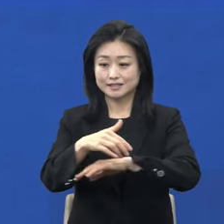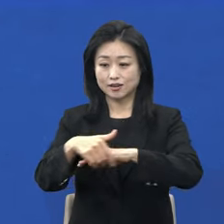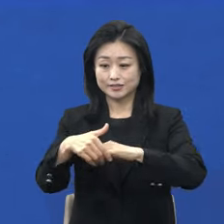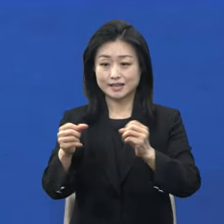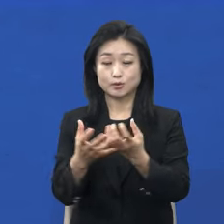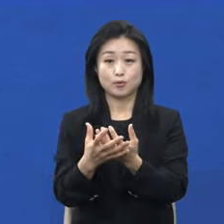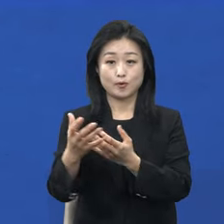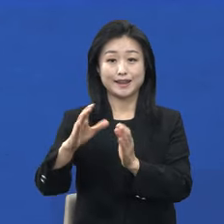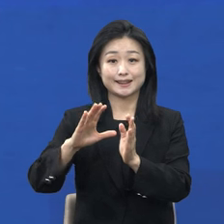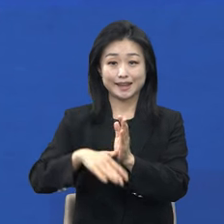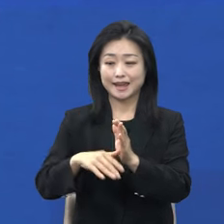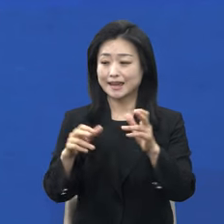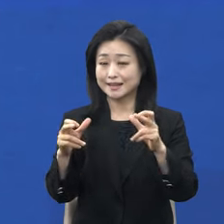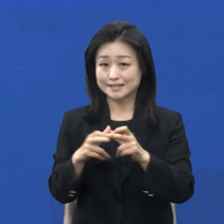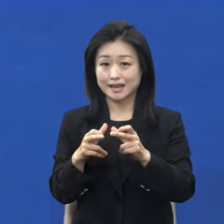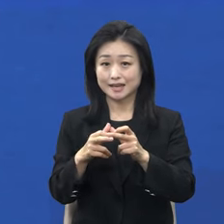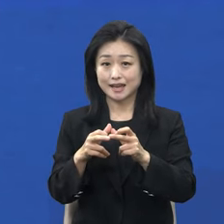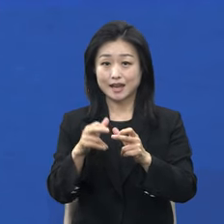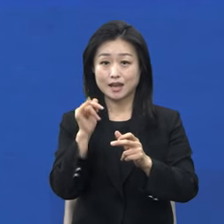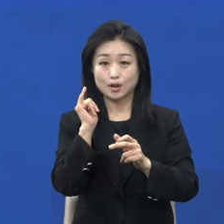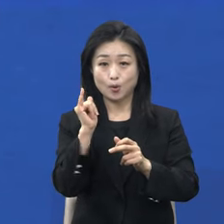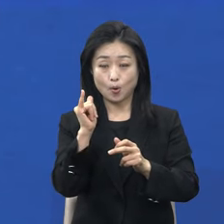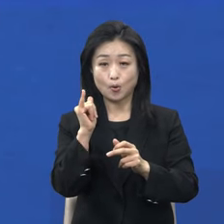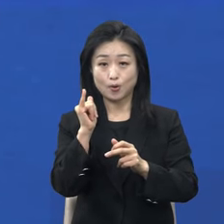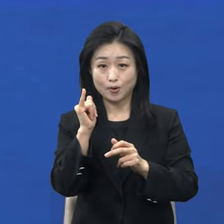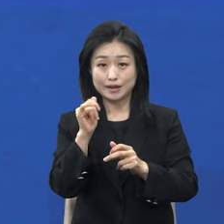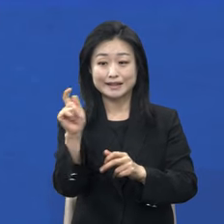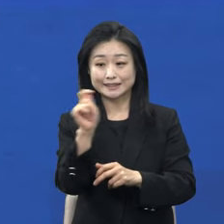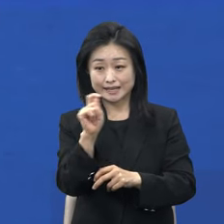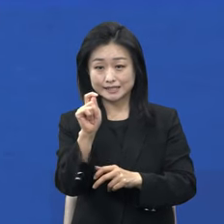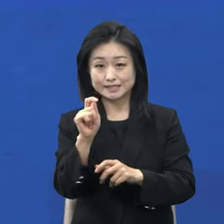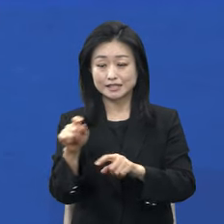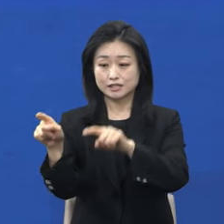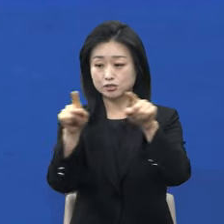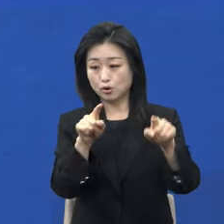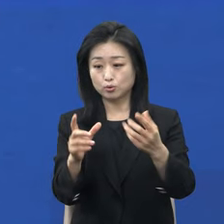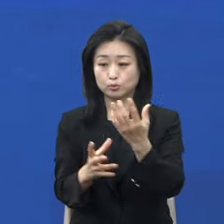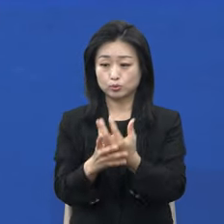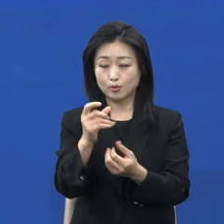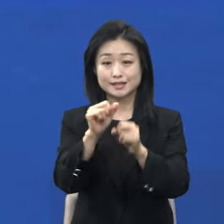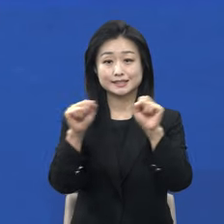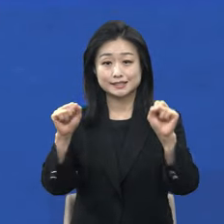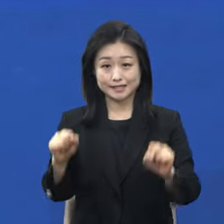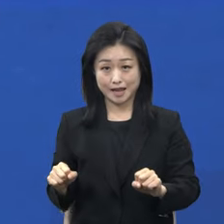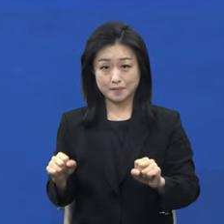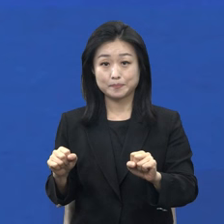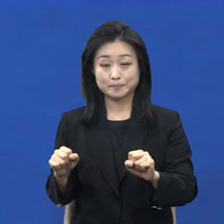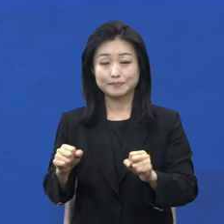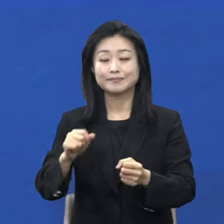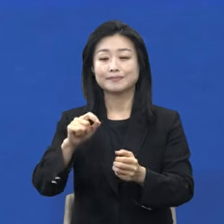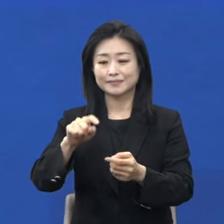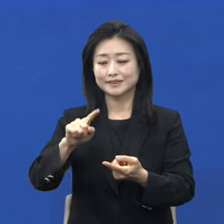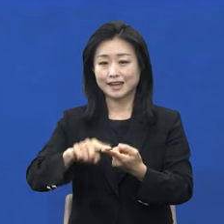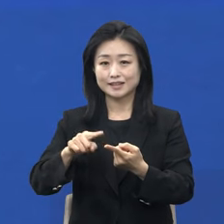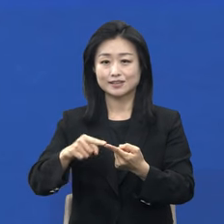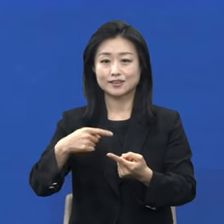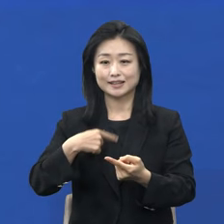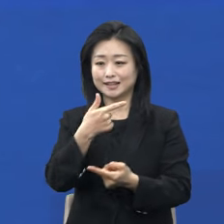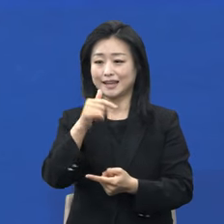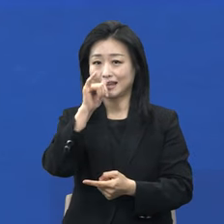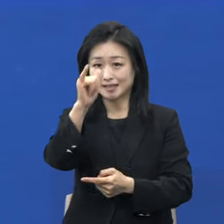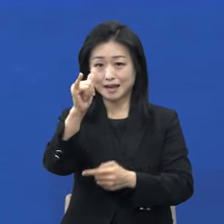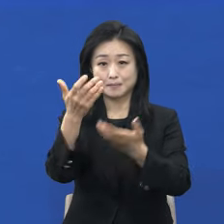페스티벌에서 장애인 콜택시 전국 통합 시스템 구축을 주제로 대상을 수상하였고